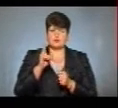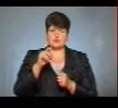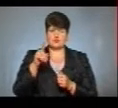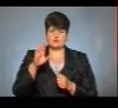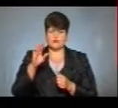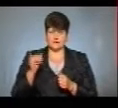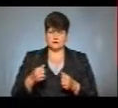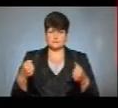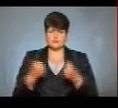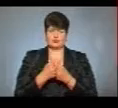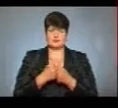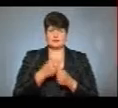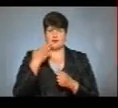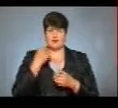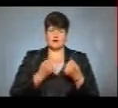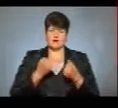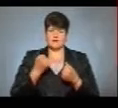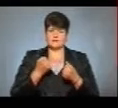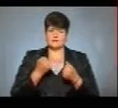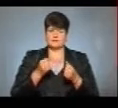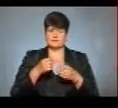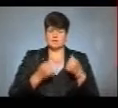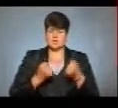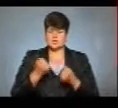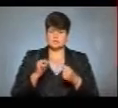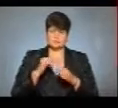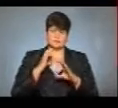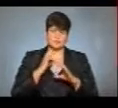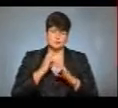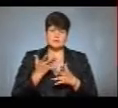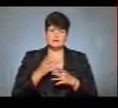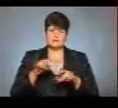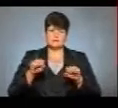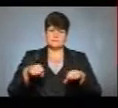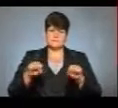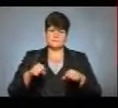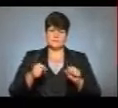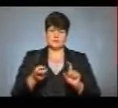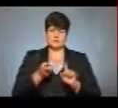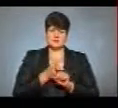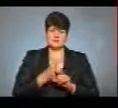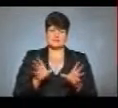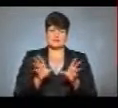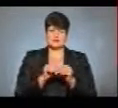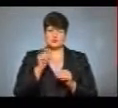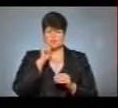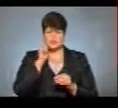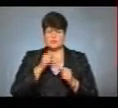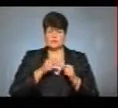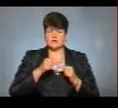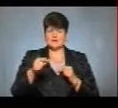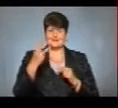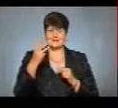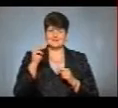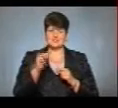автобус. 8 тернопільських байкерів долучилися до мотопробігу «За єдність України», протяжність якого